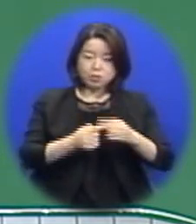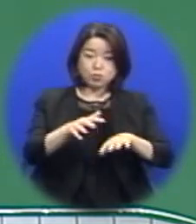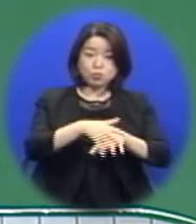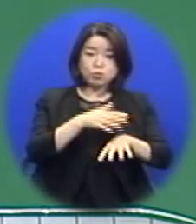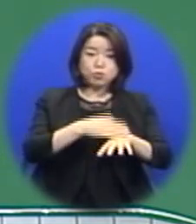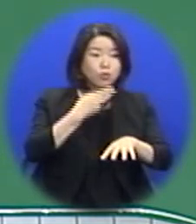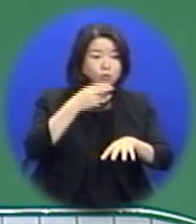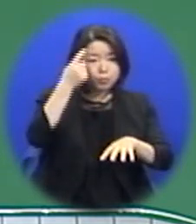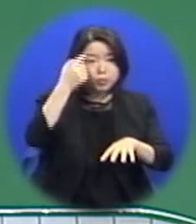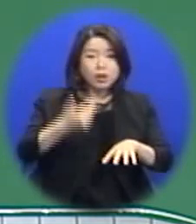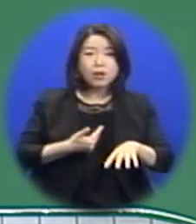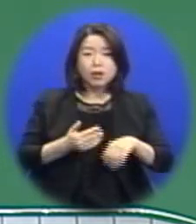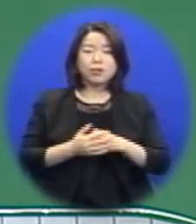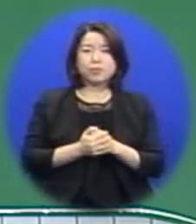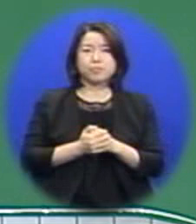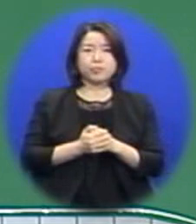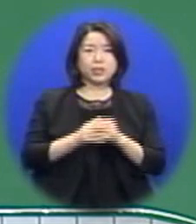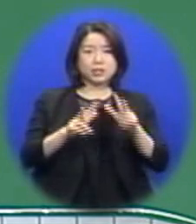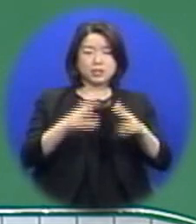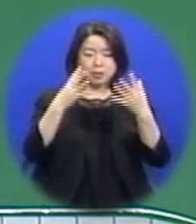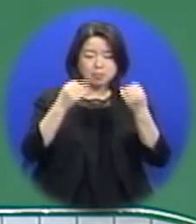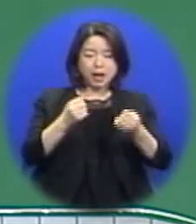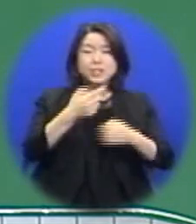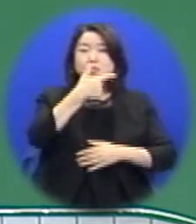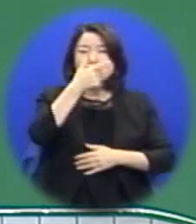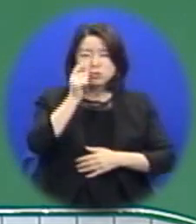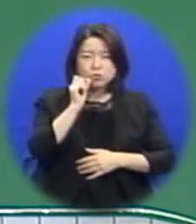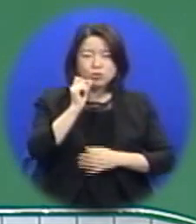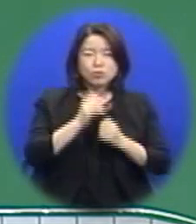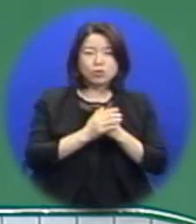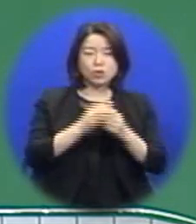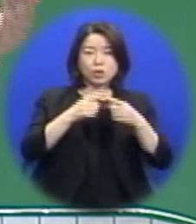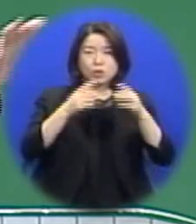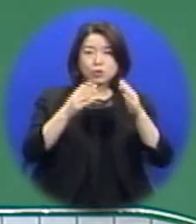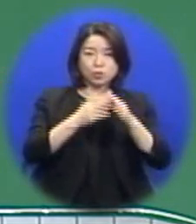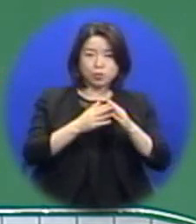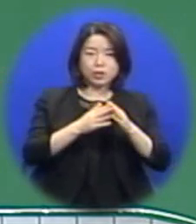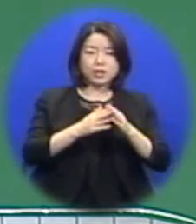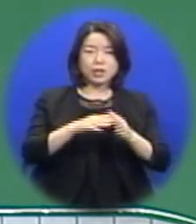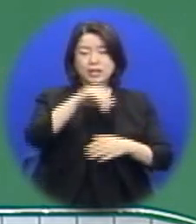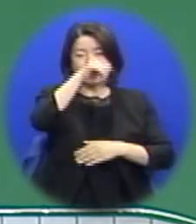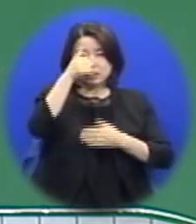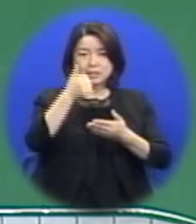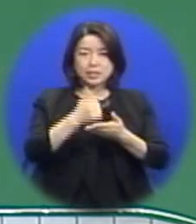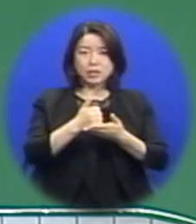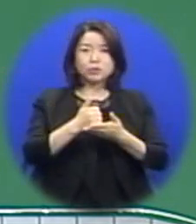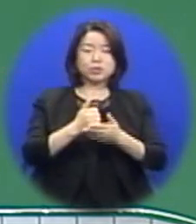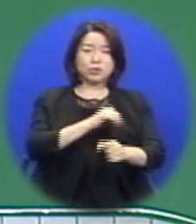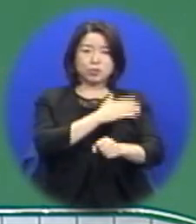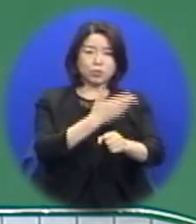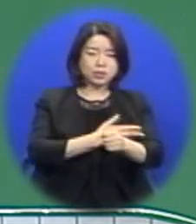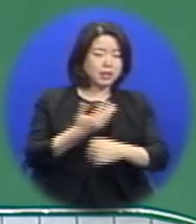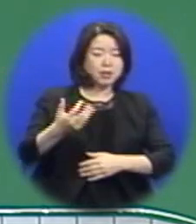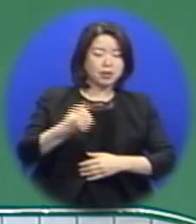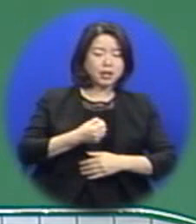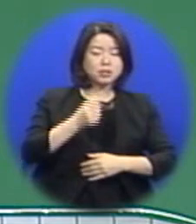거예요. 아, 지금 많이 모자라서 교회 장로님 권사님들 중에는 못 받으신 분들도